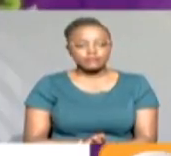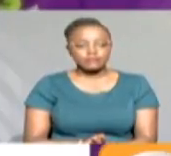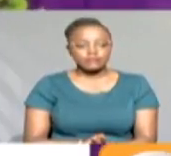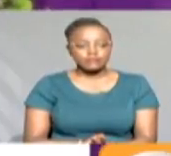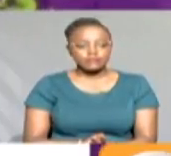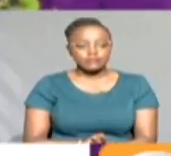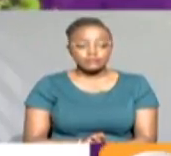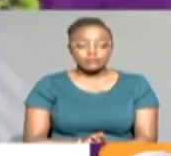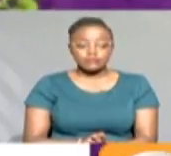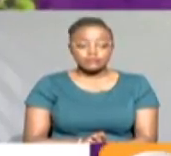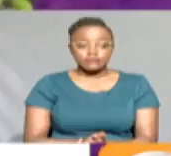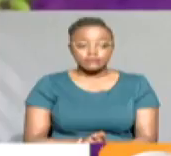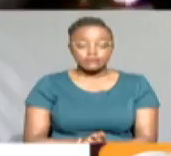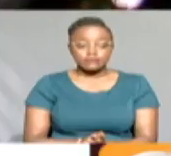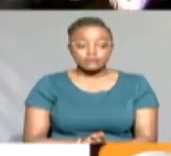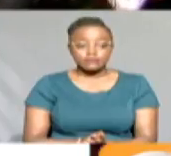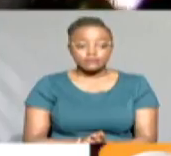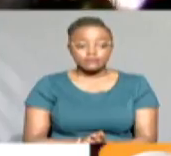Ariai,